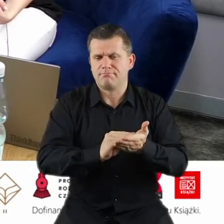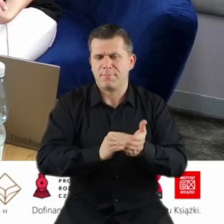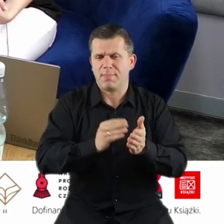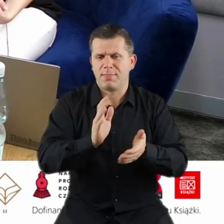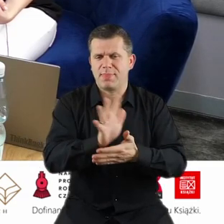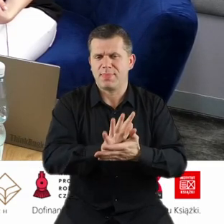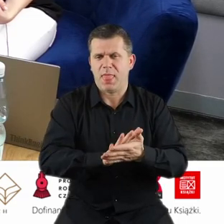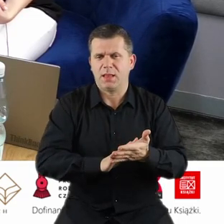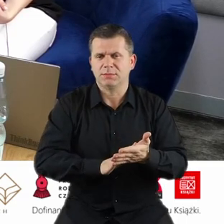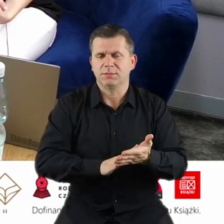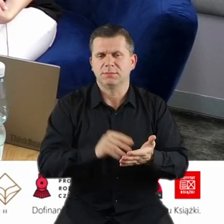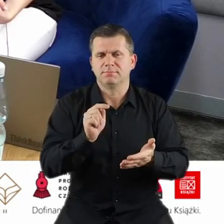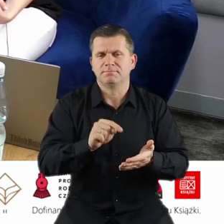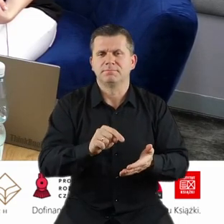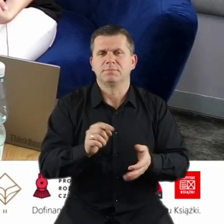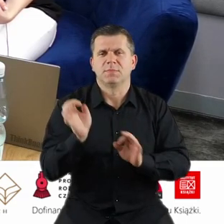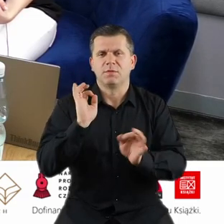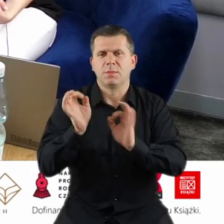o